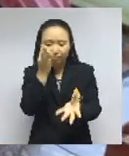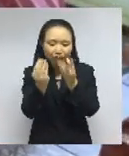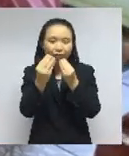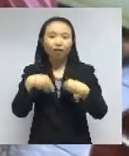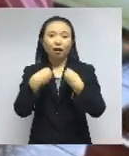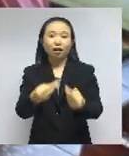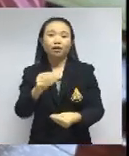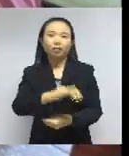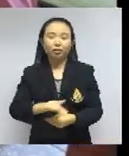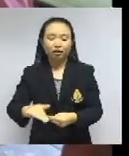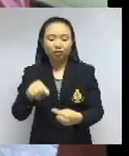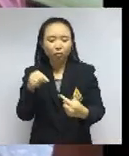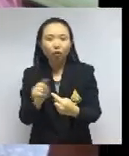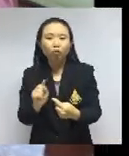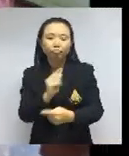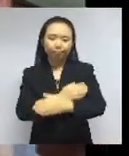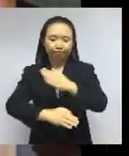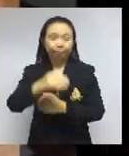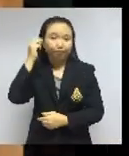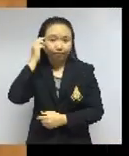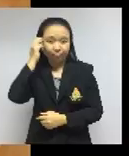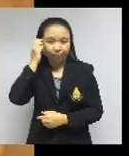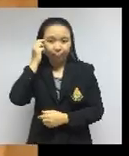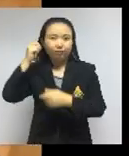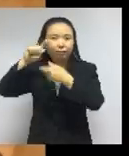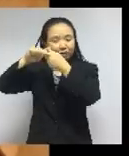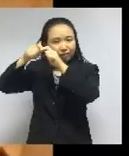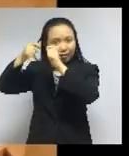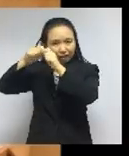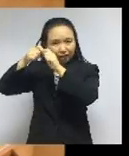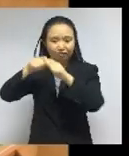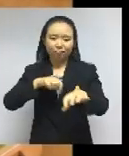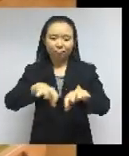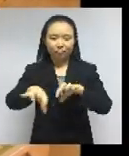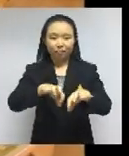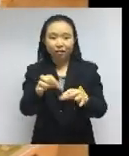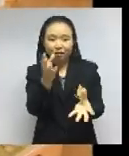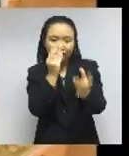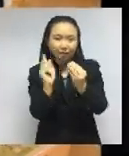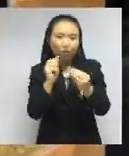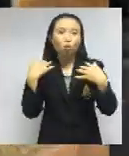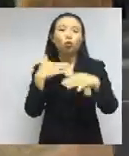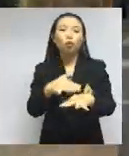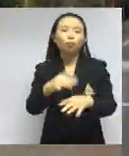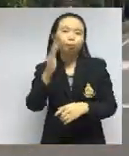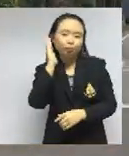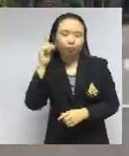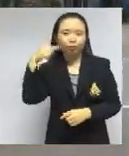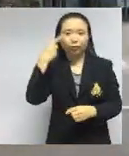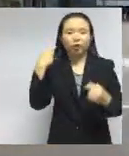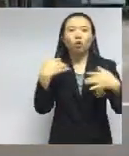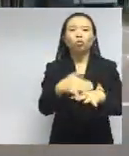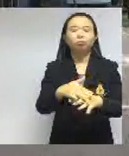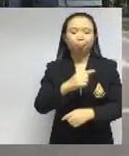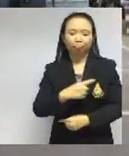าสำหรับนักเรียนที่มีความบกพร่องทางสติปัญญาและออทิสติกจัดการศึกษาแบบสหศึกษาประ